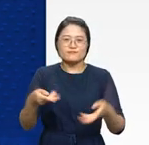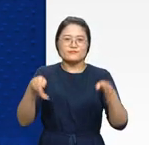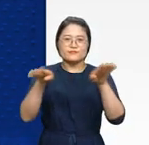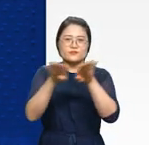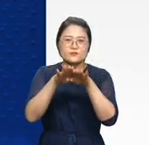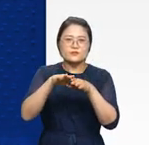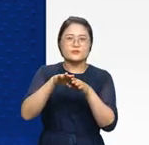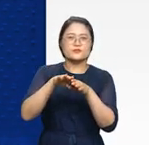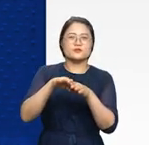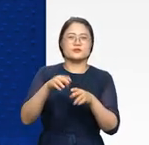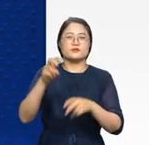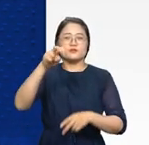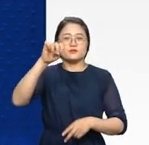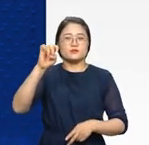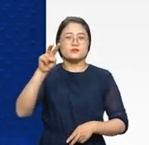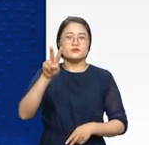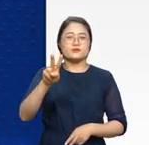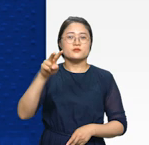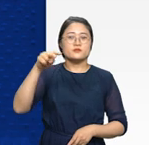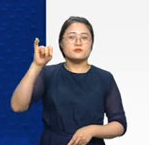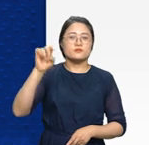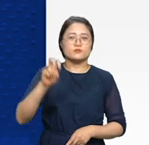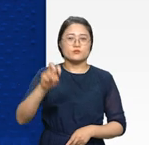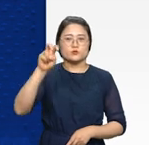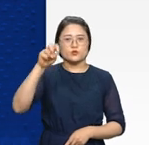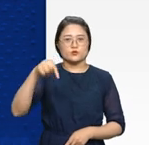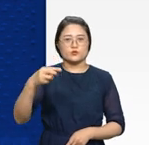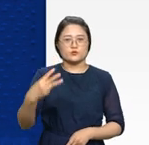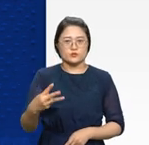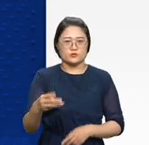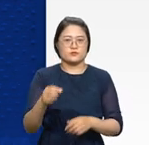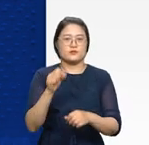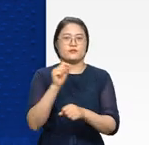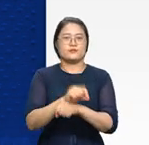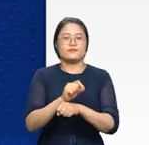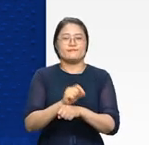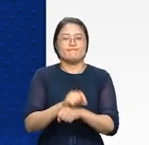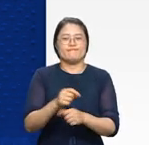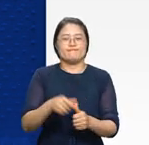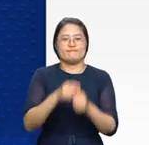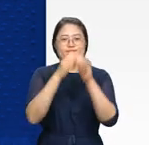노인요양복지시설 운영기업인 샘물복지용구에서 사무직 종사자를 모집합니다.